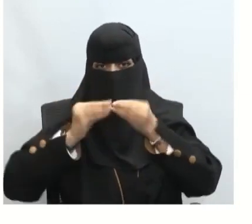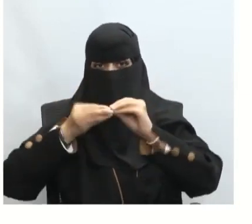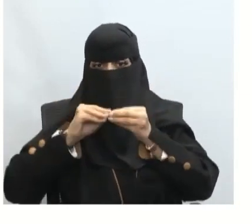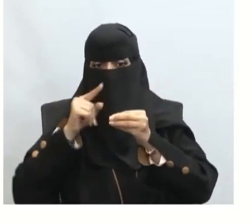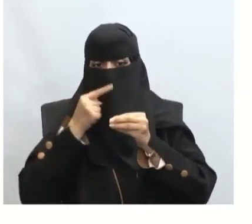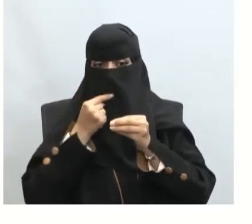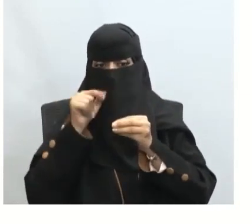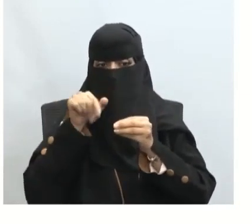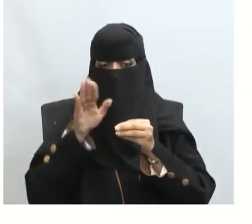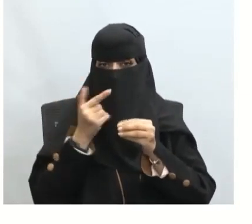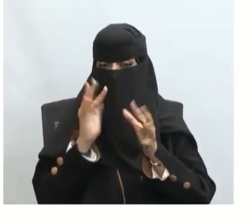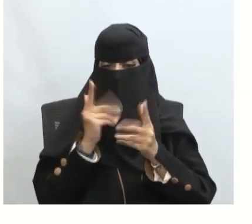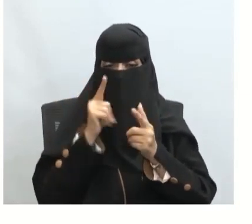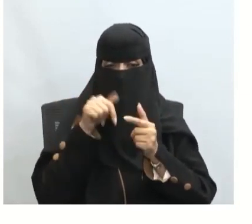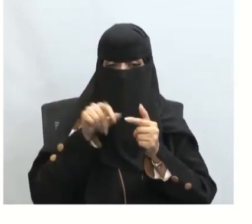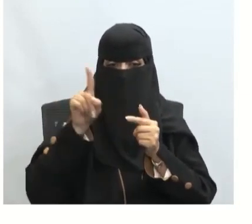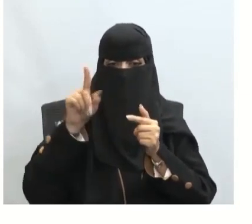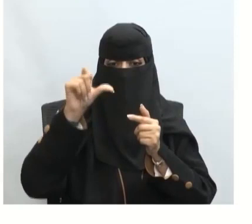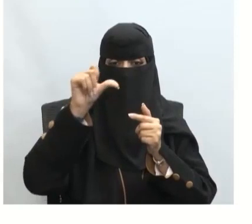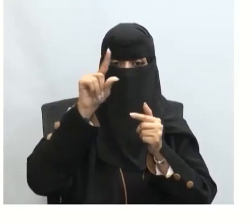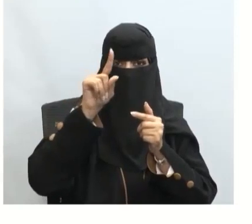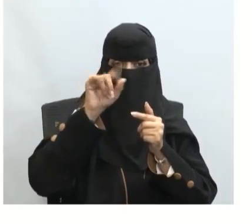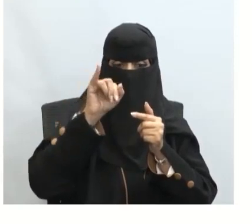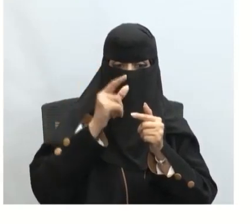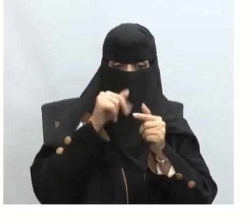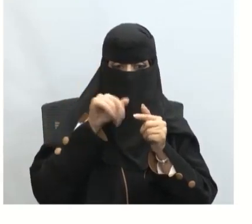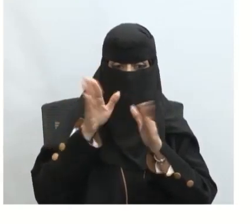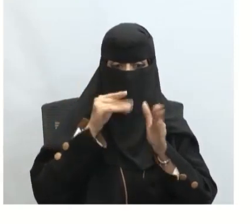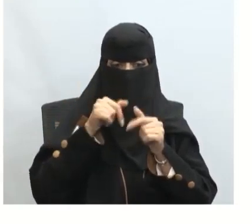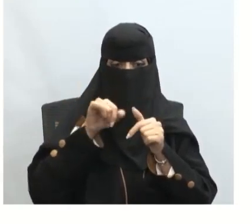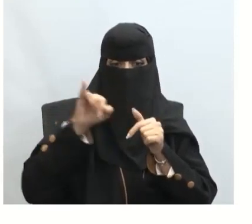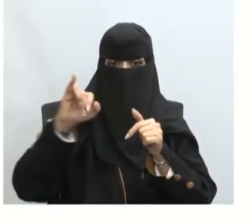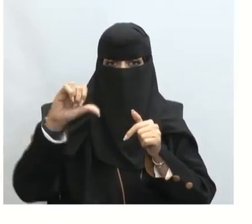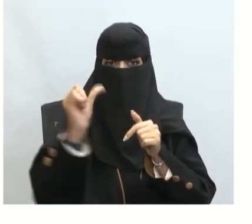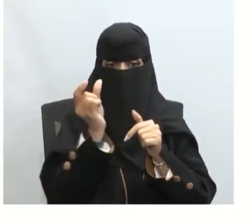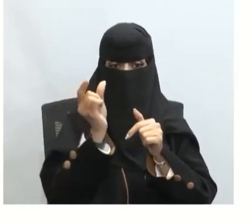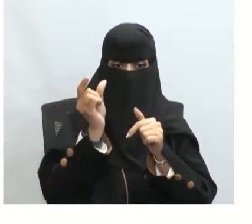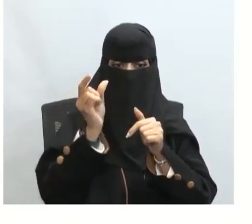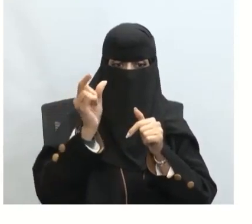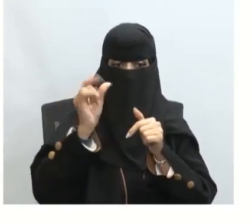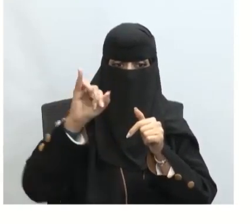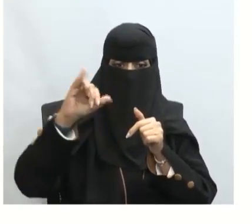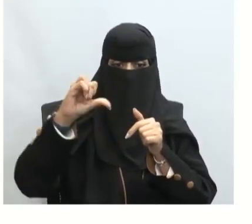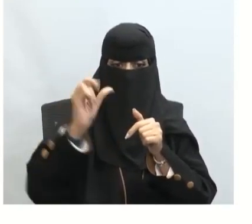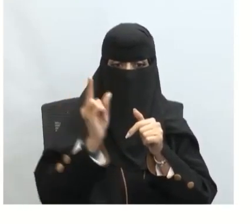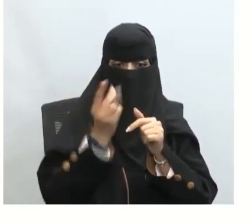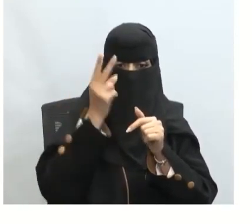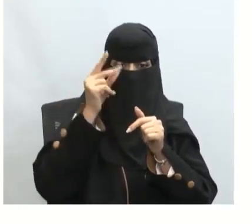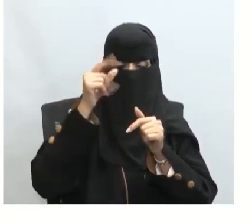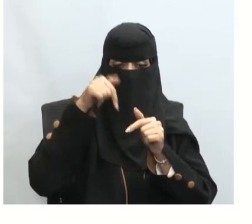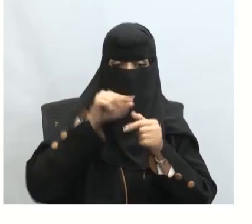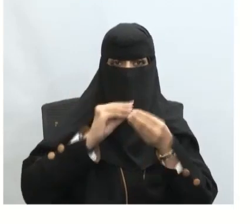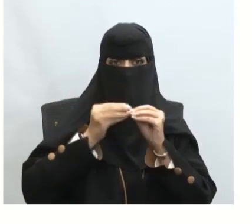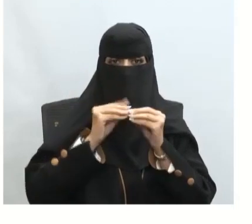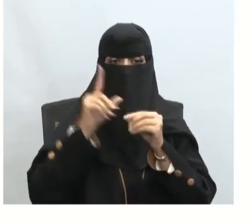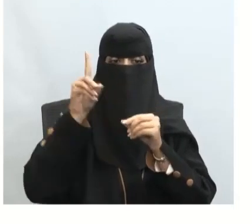باللون الرمادي لاحظ عندما يكون هنا ترتيب معين باشتراك الموني مرين معا